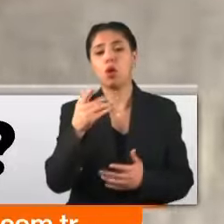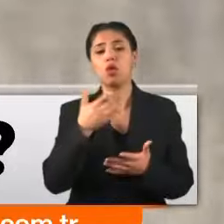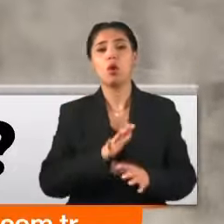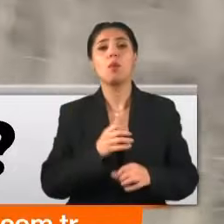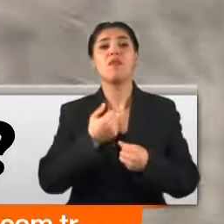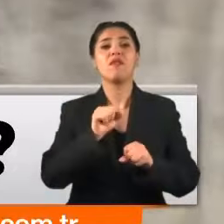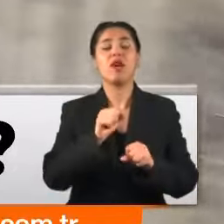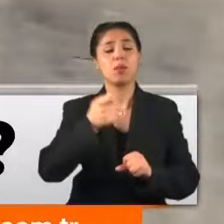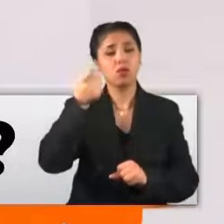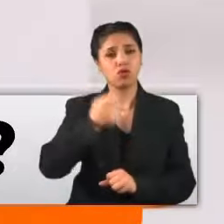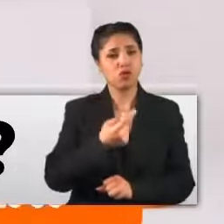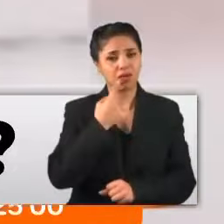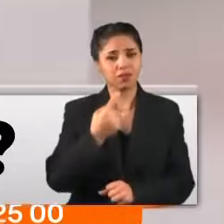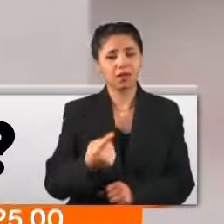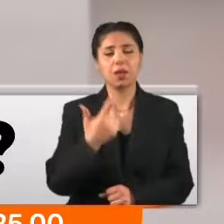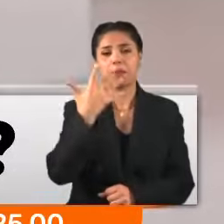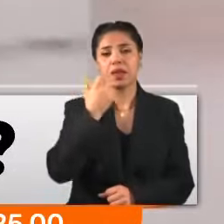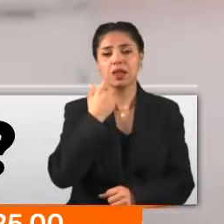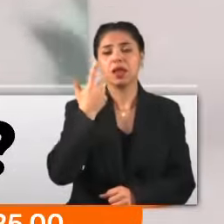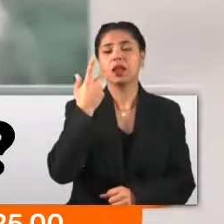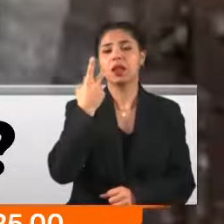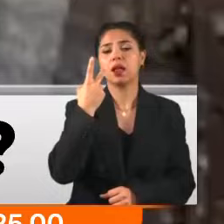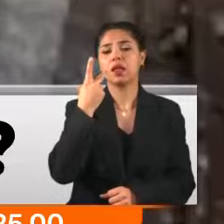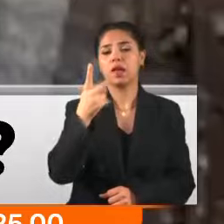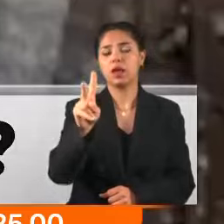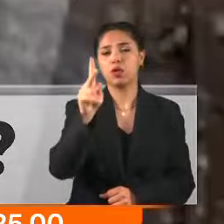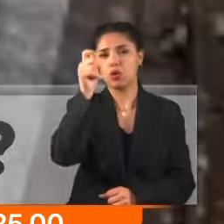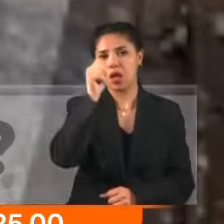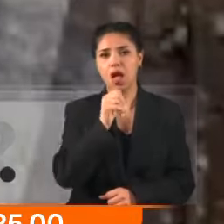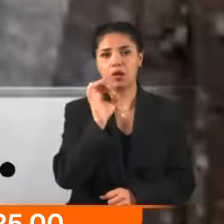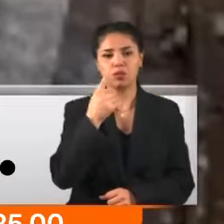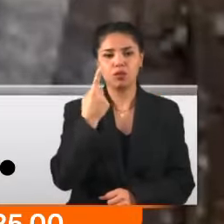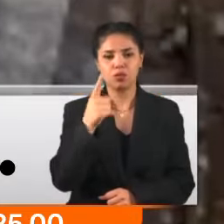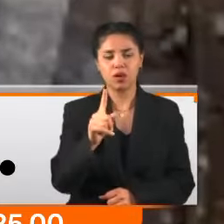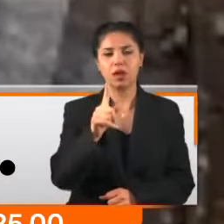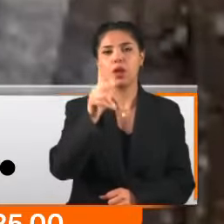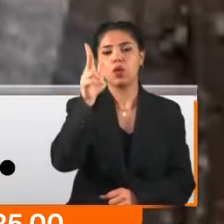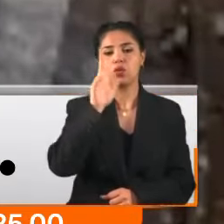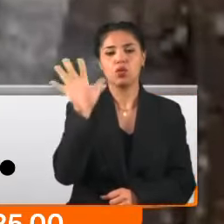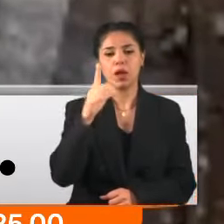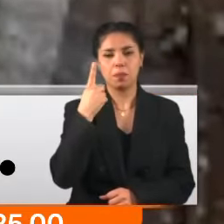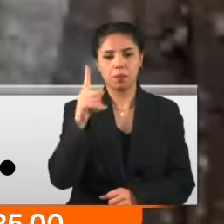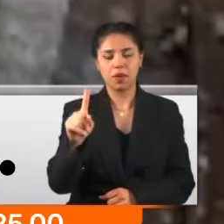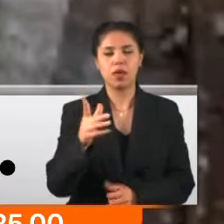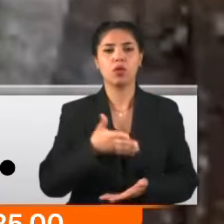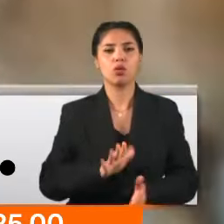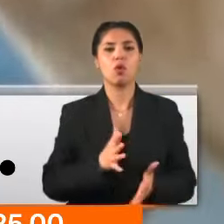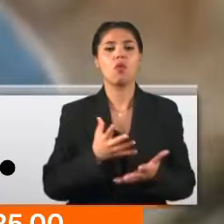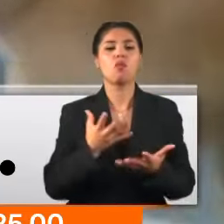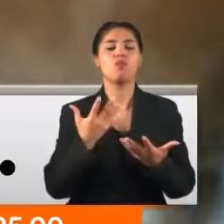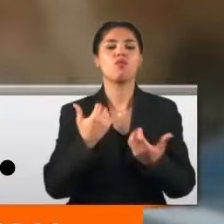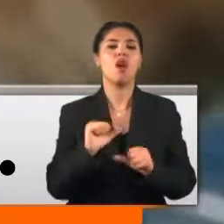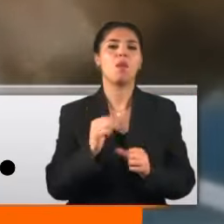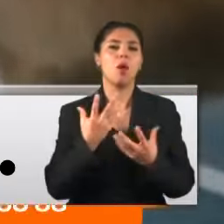5 yılda ortalama 260 bin, bir yılda en fazla 350 bin köpek kısırlaştırıldığını açıkladı.